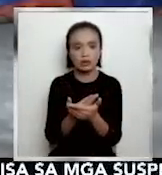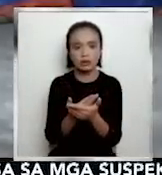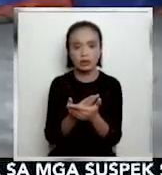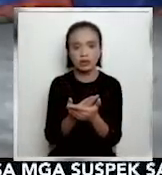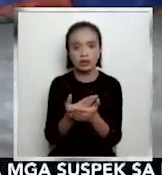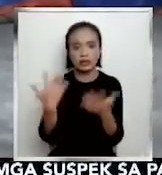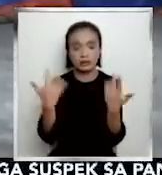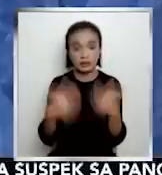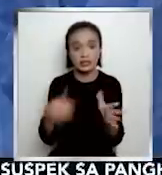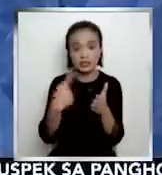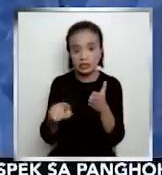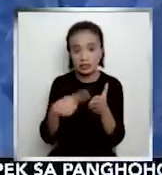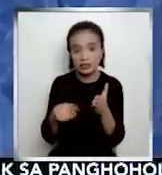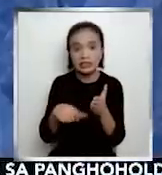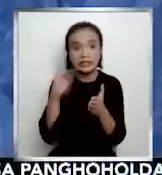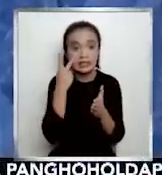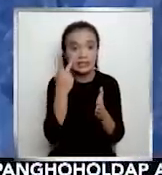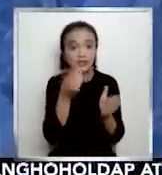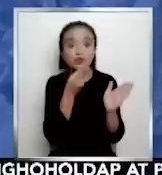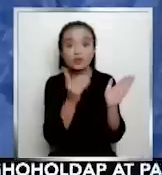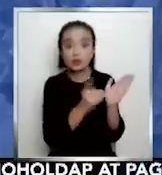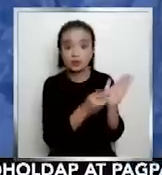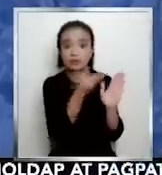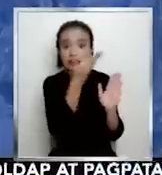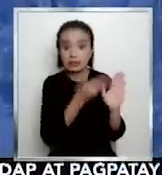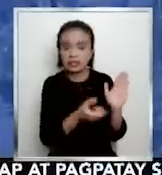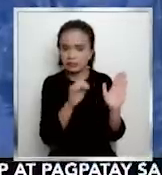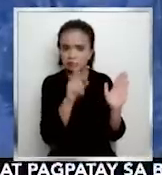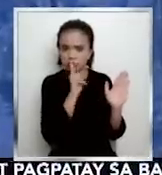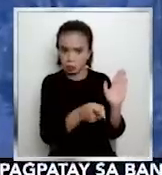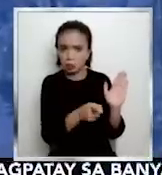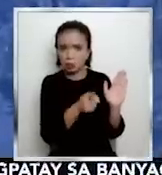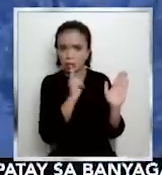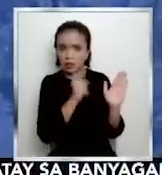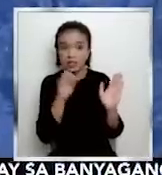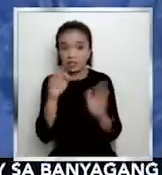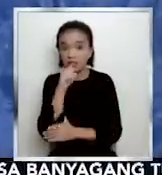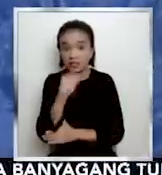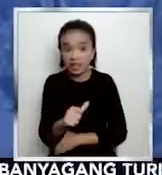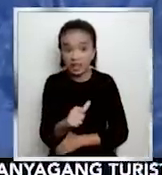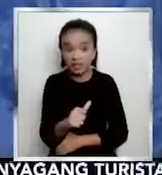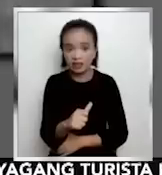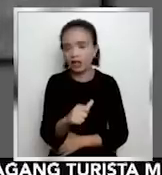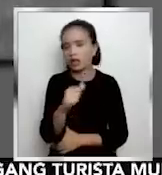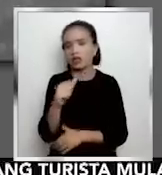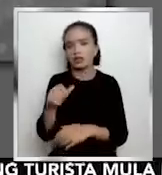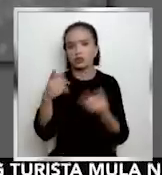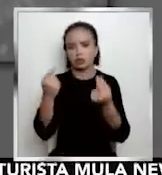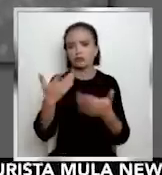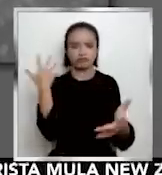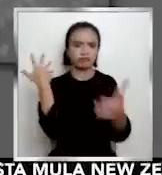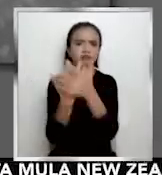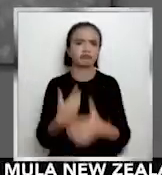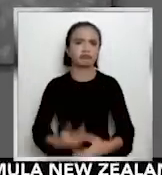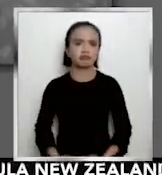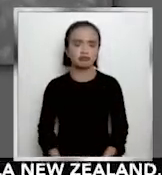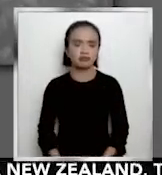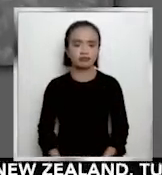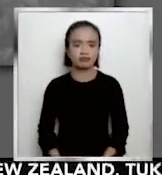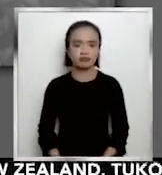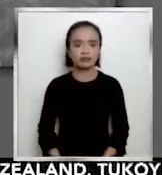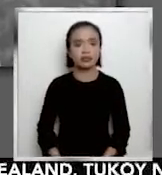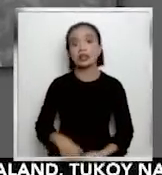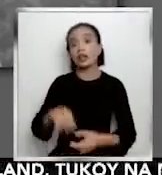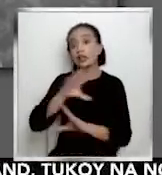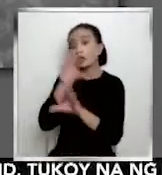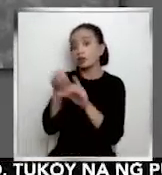mga papeles lahat, everything is legit, i-release. Kung hindi, ipasok sa kulungan. Kasama sa mga kumpanyang nabigyan